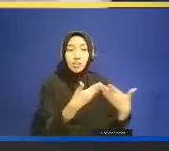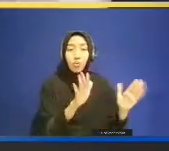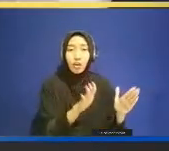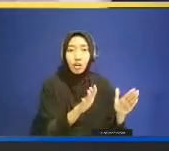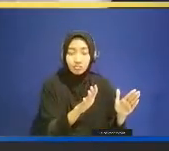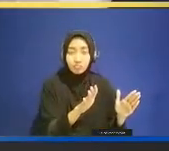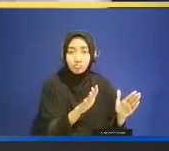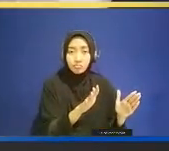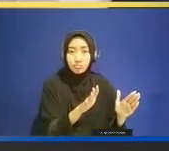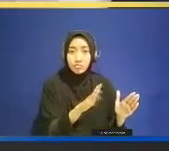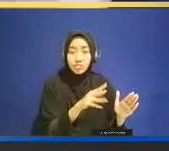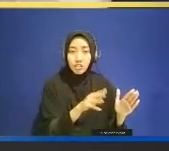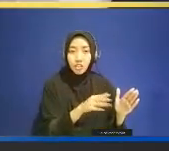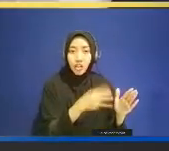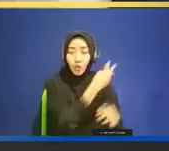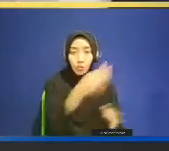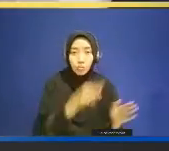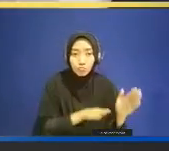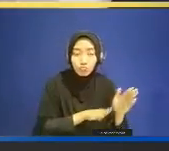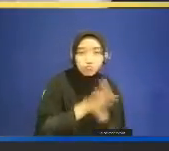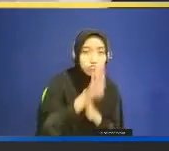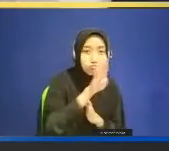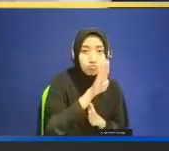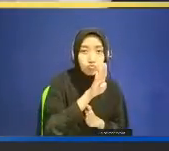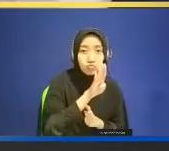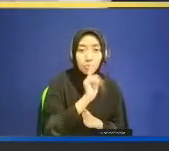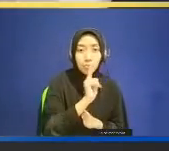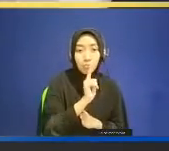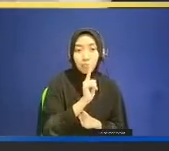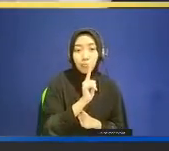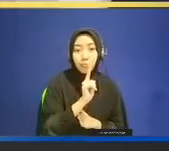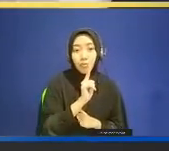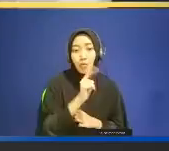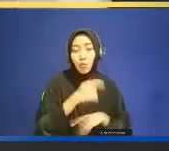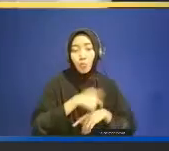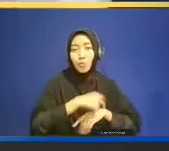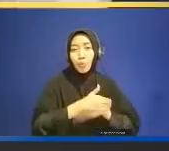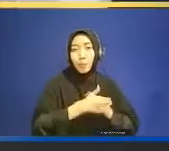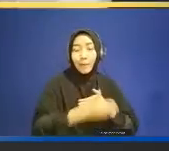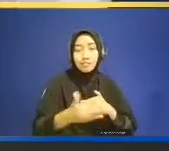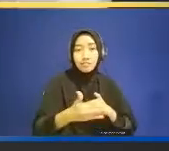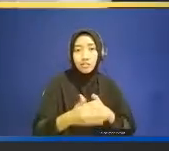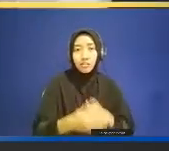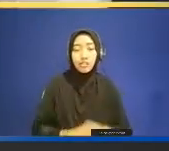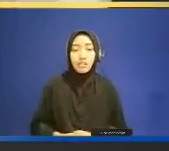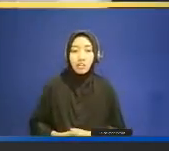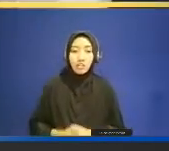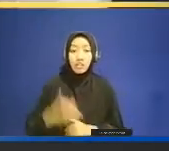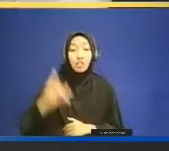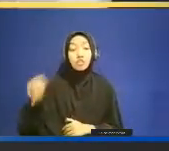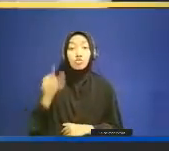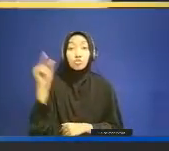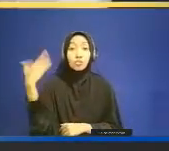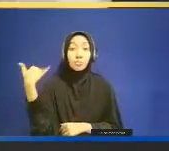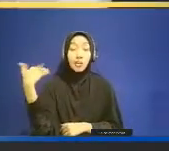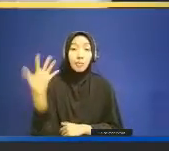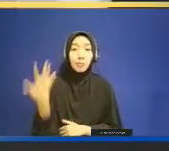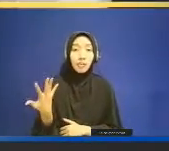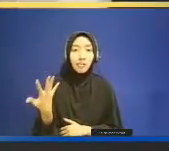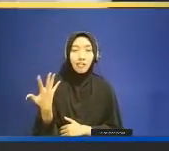kemudian ekonomi Nike sangat tajam karena cukup periodanya waktu panjang apa yang terjadi di Juli